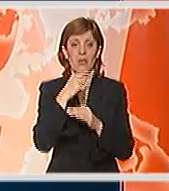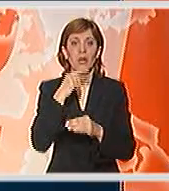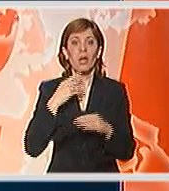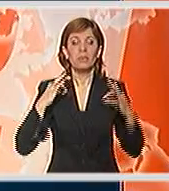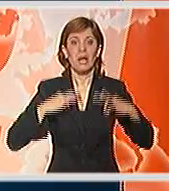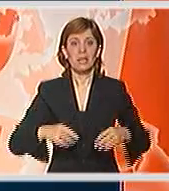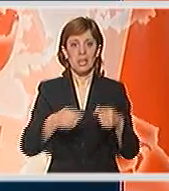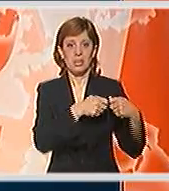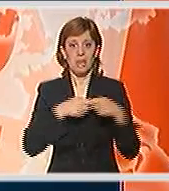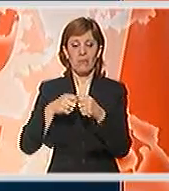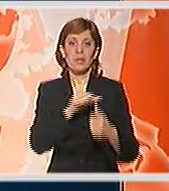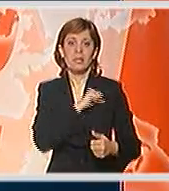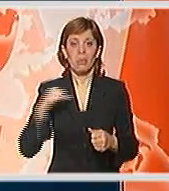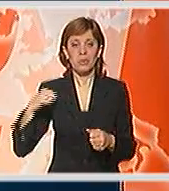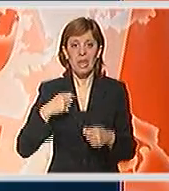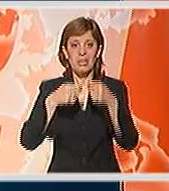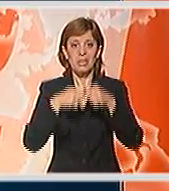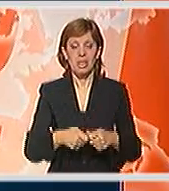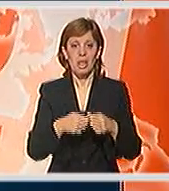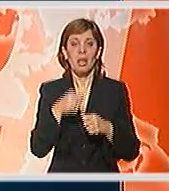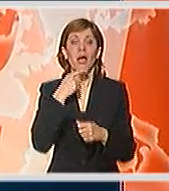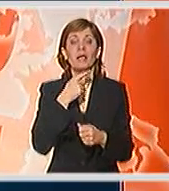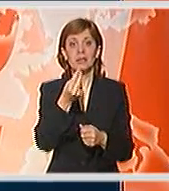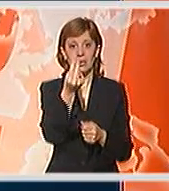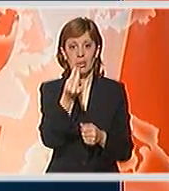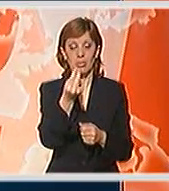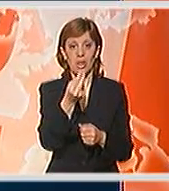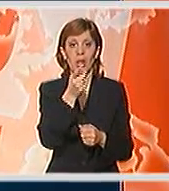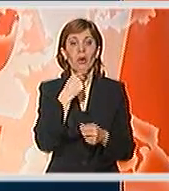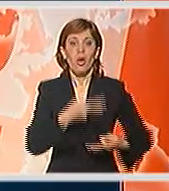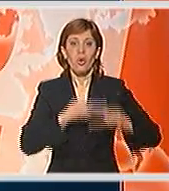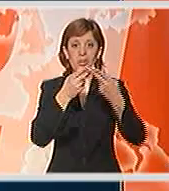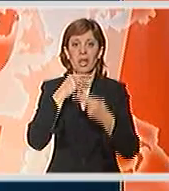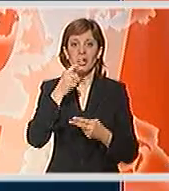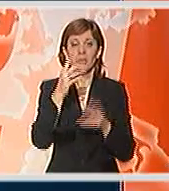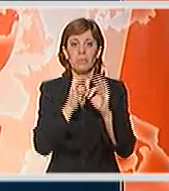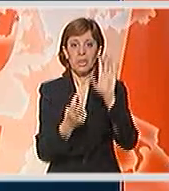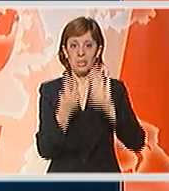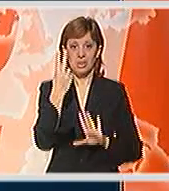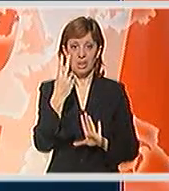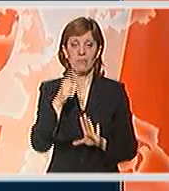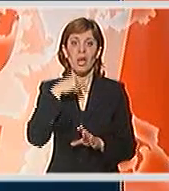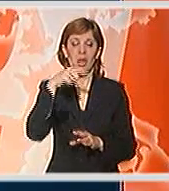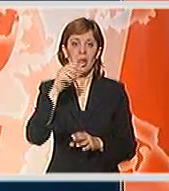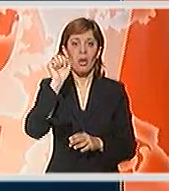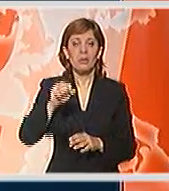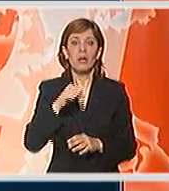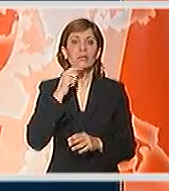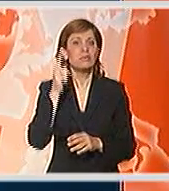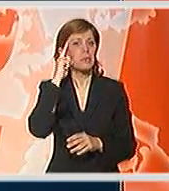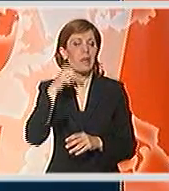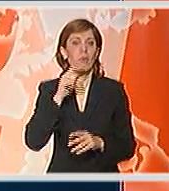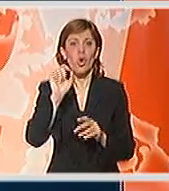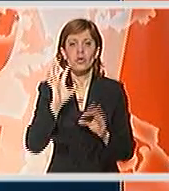predsjednik Saveza samostalnih sindikata Srbije, Ljubisav Orbović. On je gostujući u Kaži prstu B92 rekao da je reč uglavnom